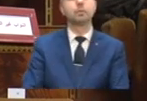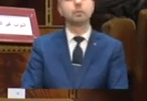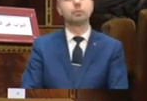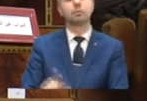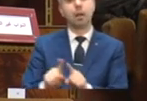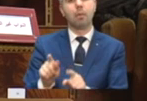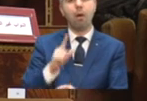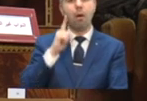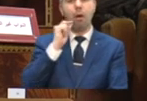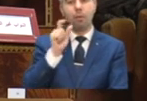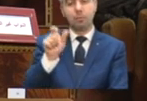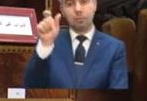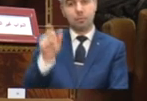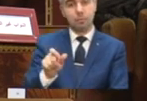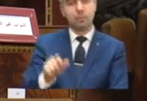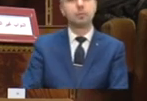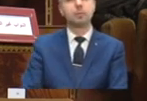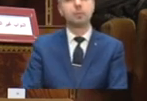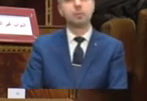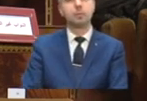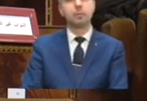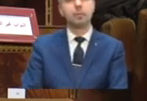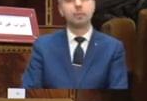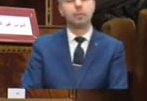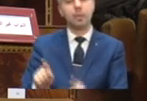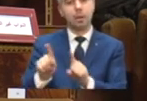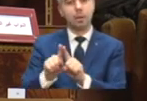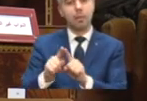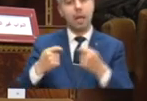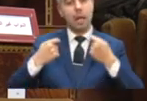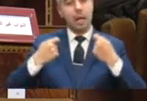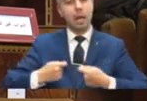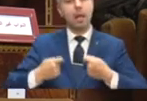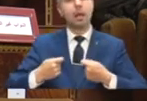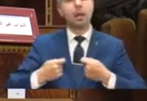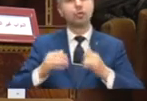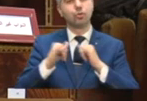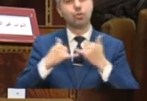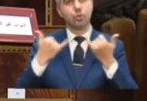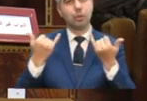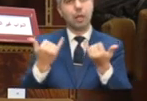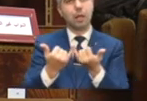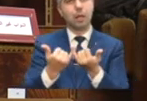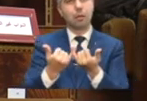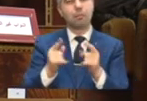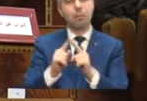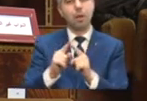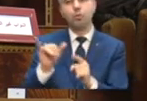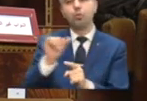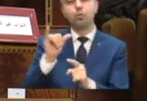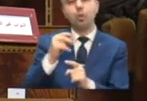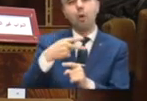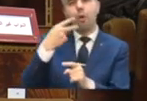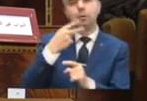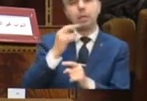النائب المحترم تكلم توجه للسيدة رئيسة الجلسة المحترمة وقالش تتقول هادي.